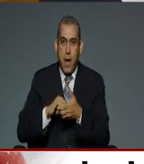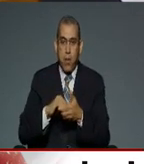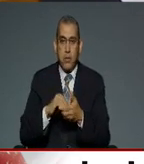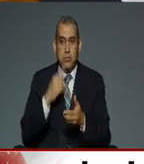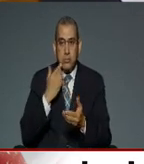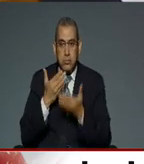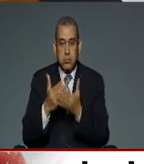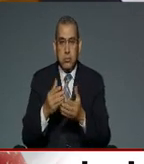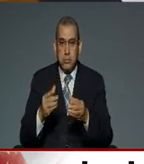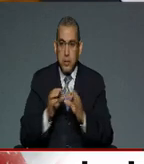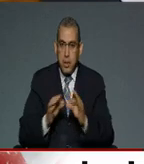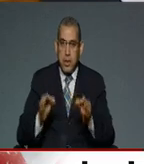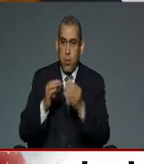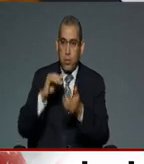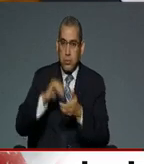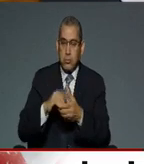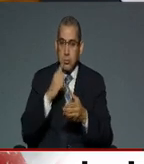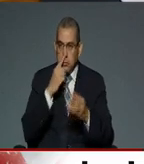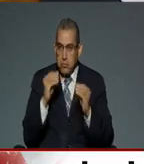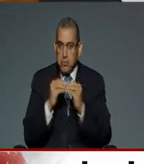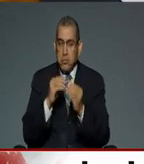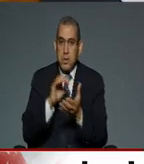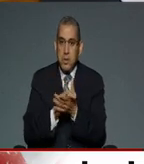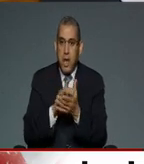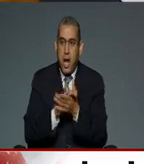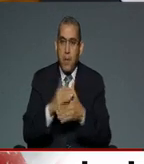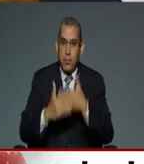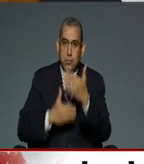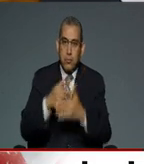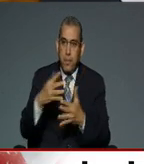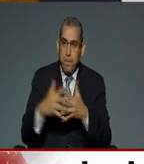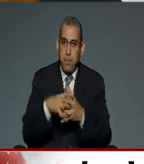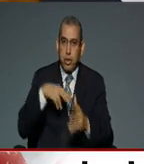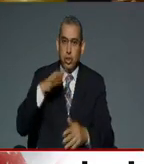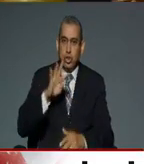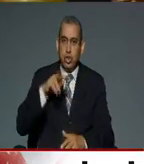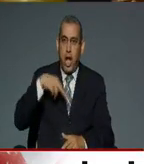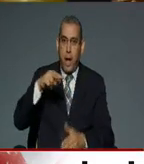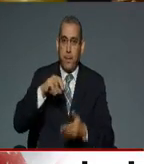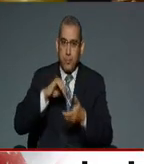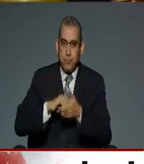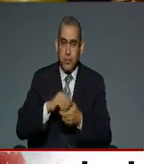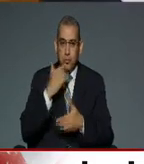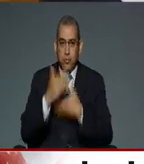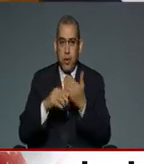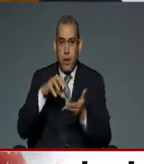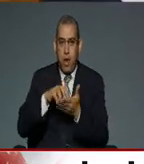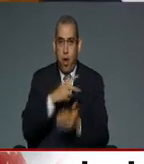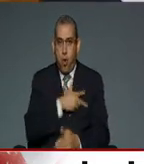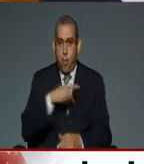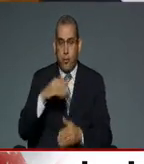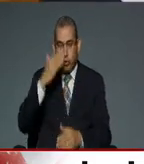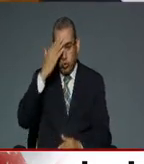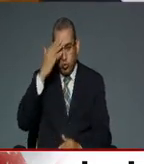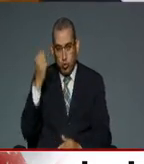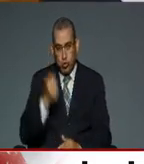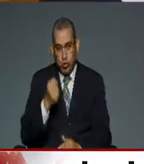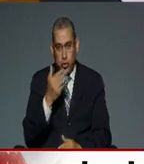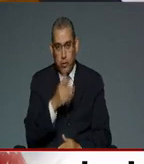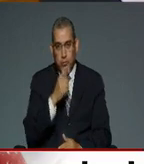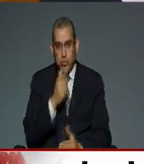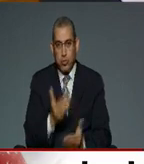اواصر الصداقه الممتده التي تجمع شعبينا وبلدنا شكرا جزيلا